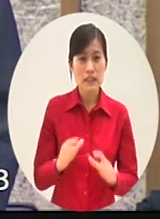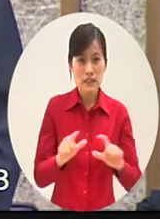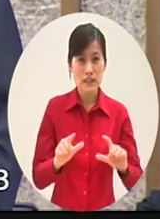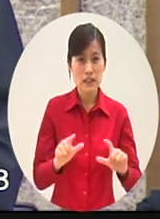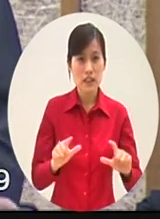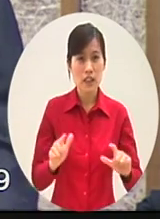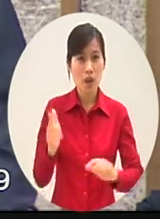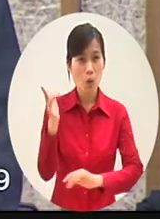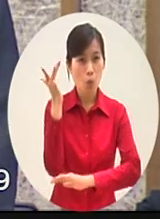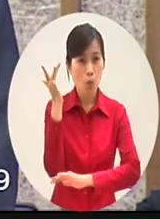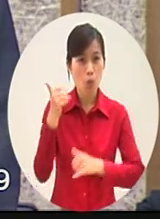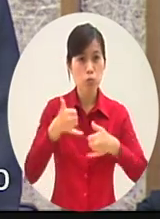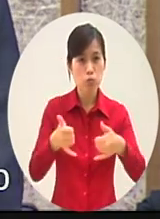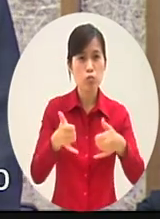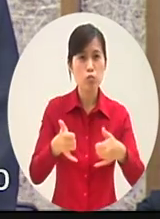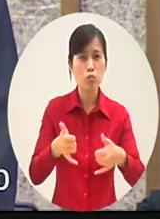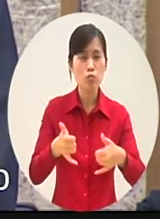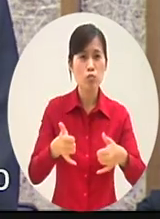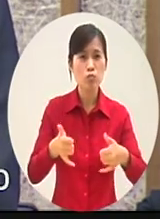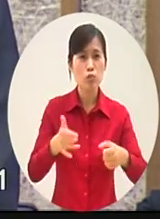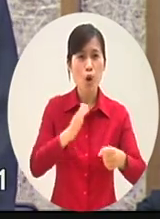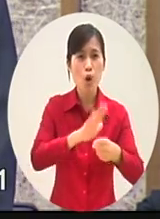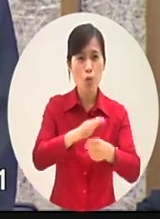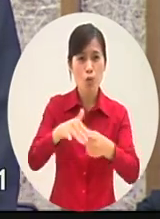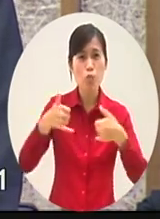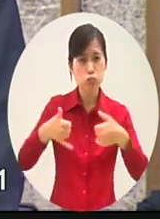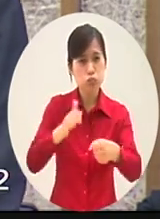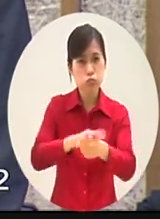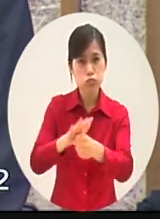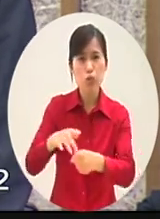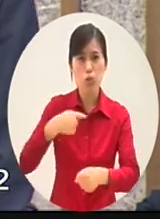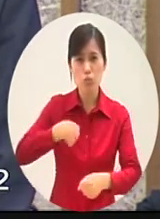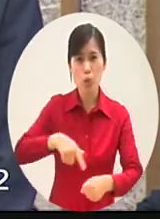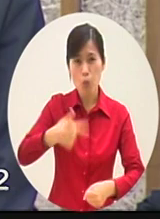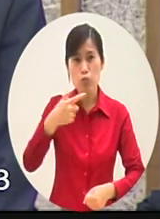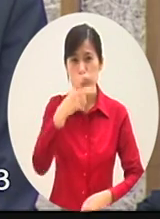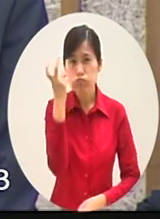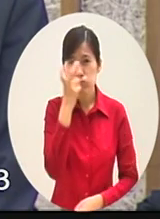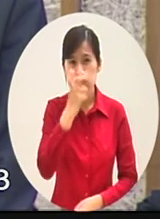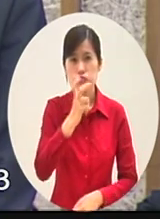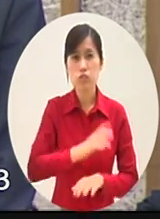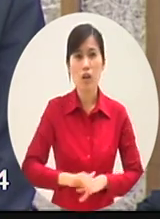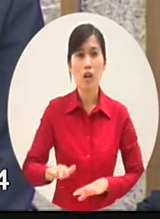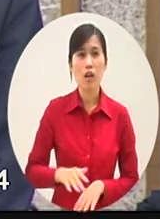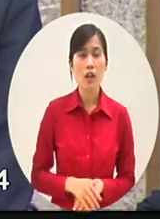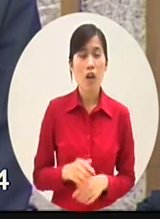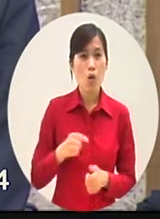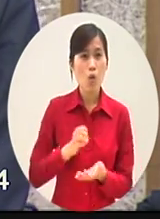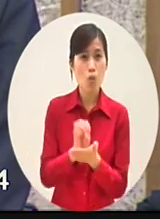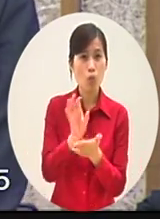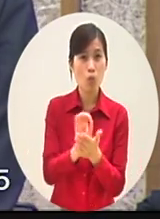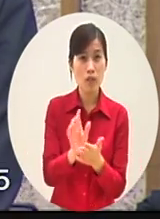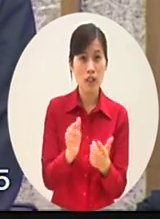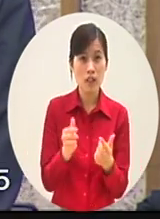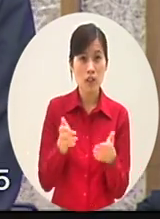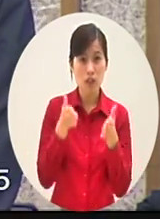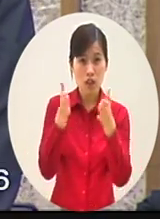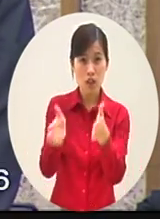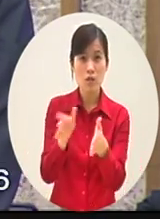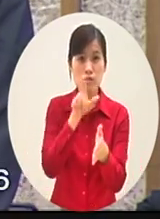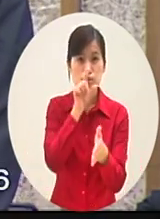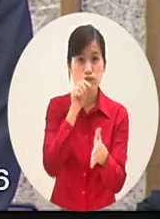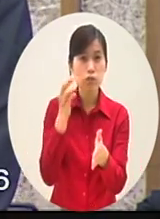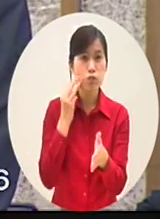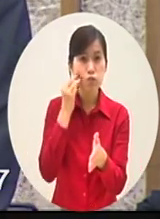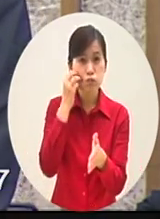那一个没有刨除重铺，这个我们会赶快来查。那在这边要跟议员报告的是说，其实我们在鸟松地区、哦、在